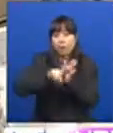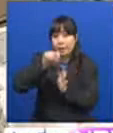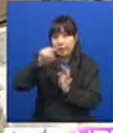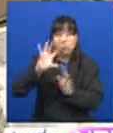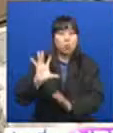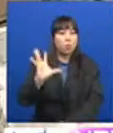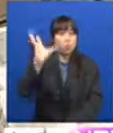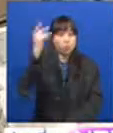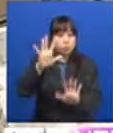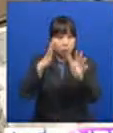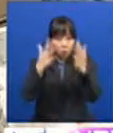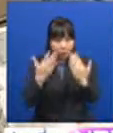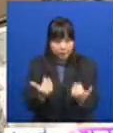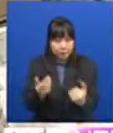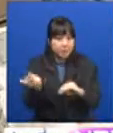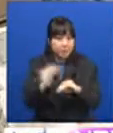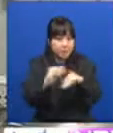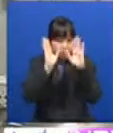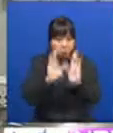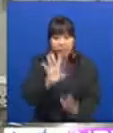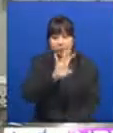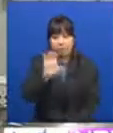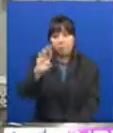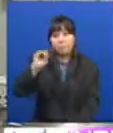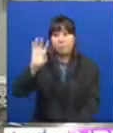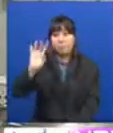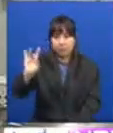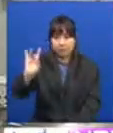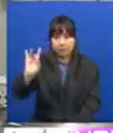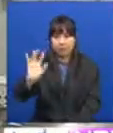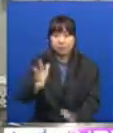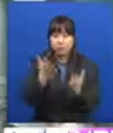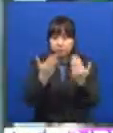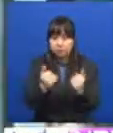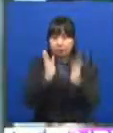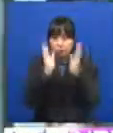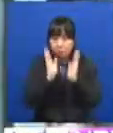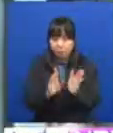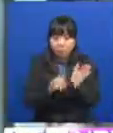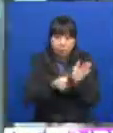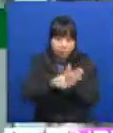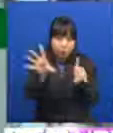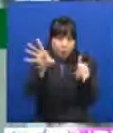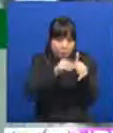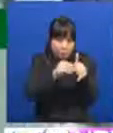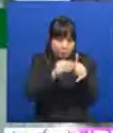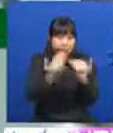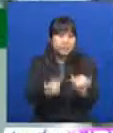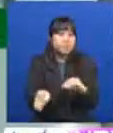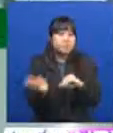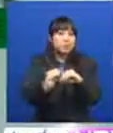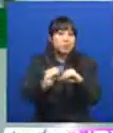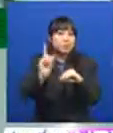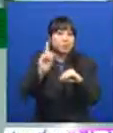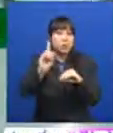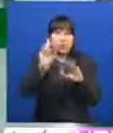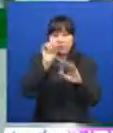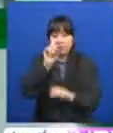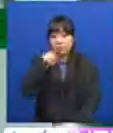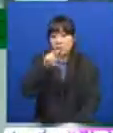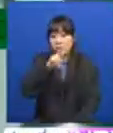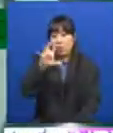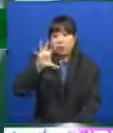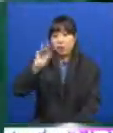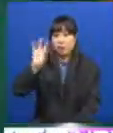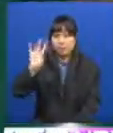ลกล่าสุดเพิ่มขึ้นเป็น448คนขณะที่ยอดผู้ติดเชื้อสะสมสูงสุดเพิ่มขึ้นเป็น 1,257